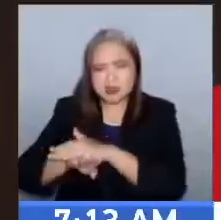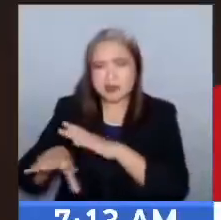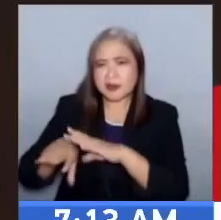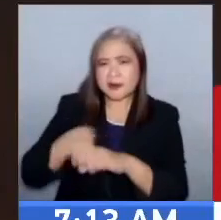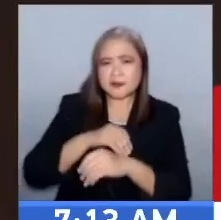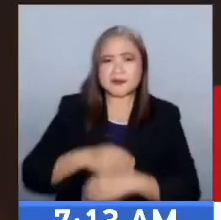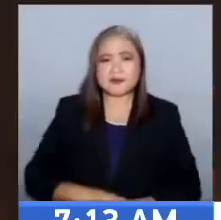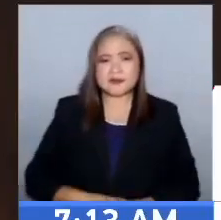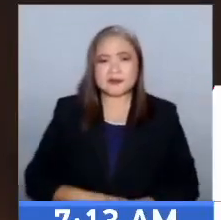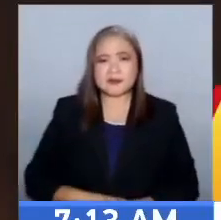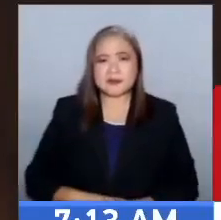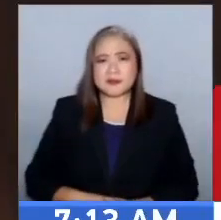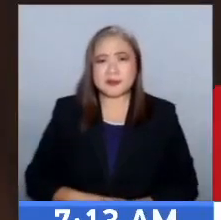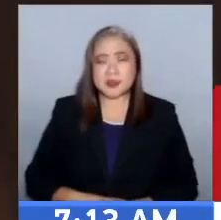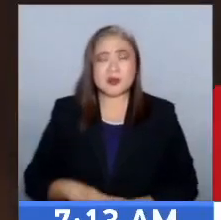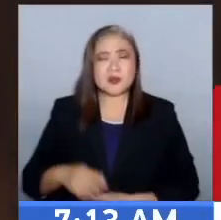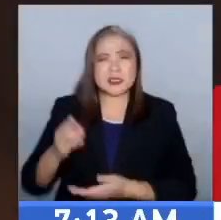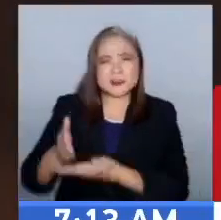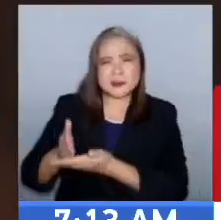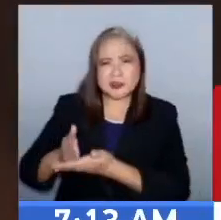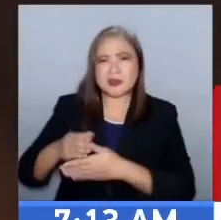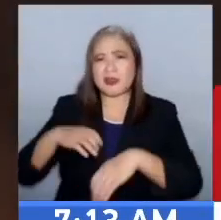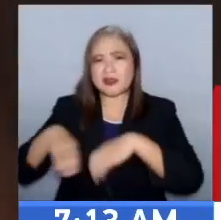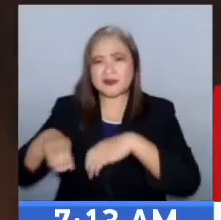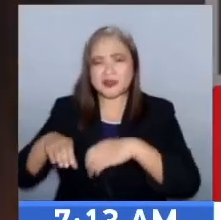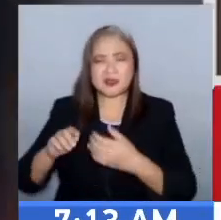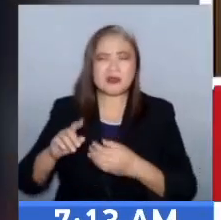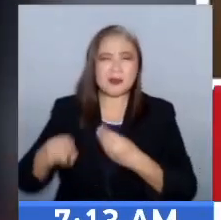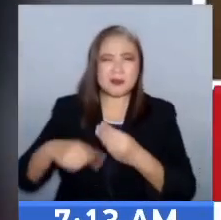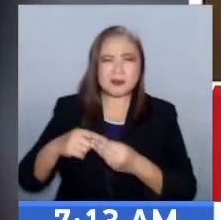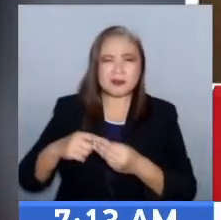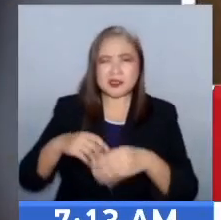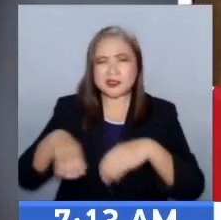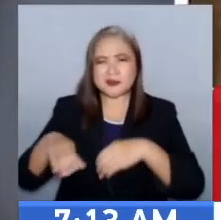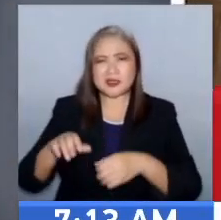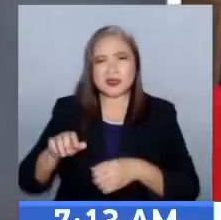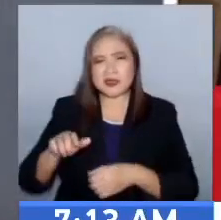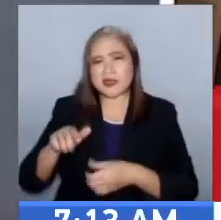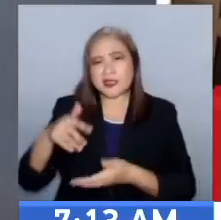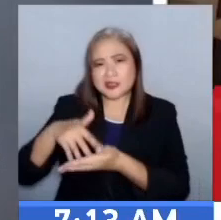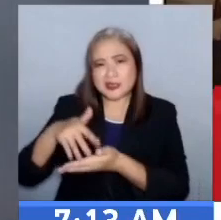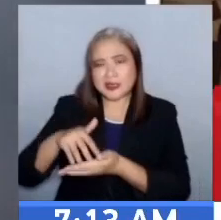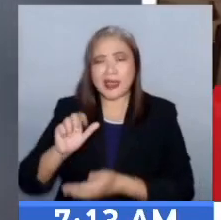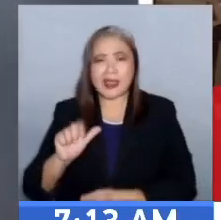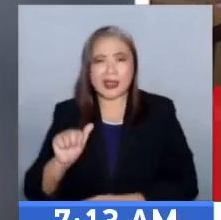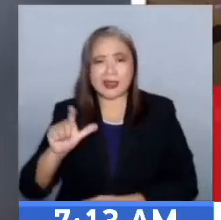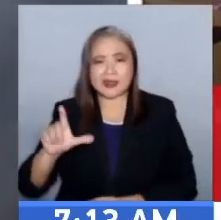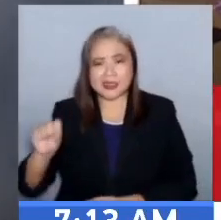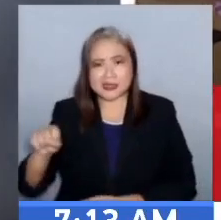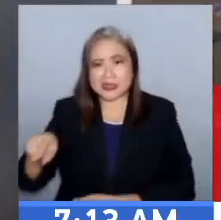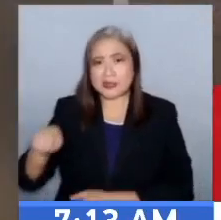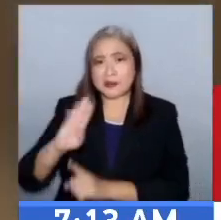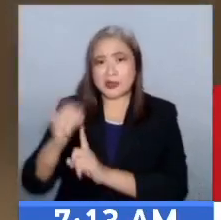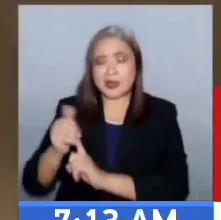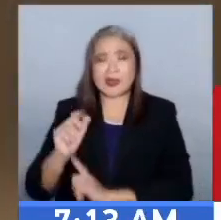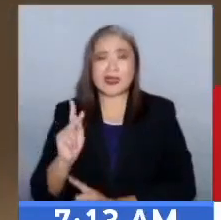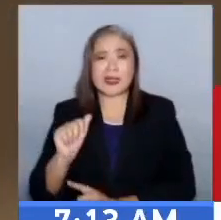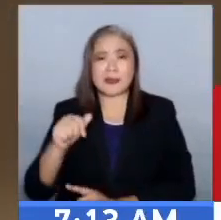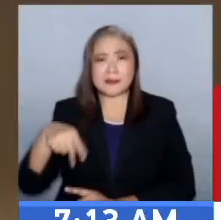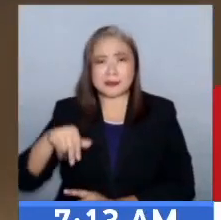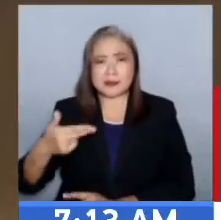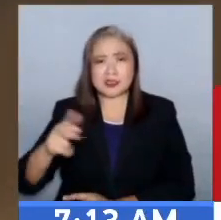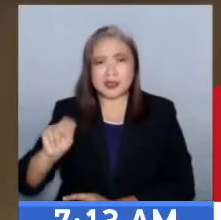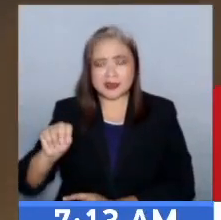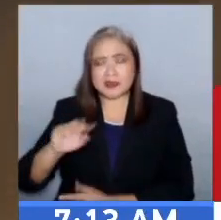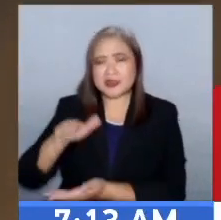ang ilang aktibidad tulad ng alternative learning system sa Sitio Kapihan, ang sentro ng komunidad ng Socorro Bayanihan Services.